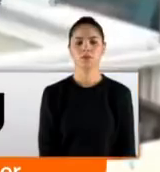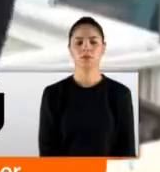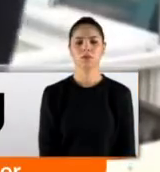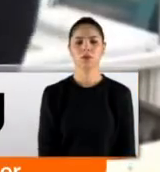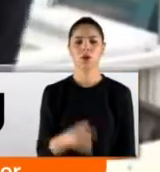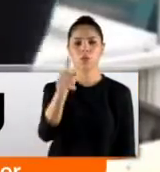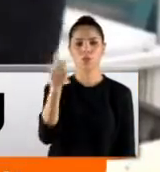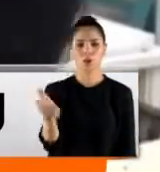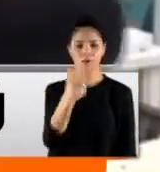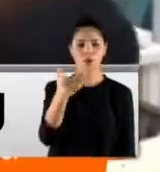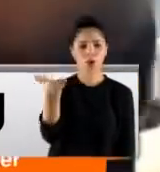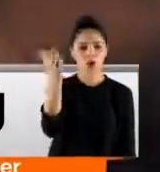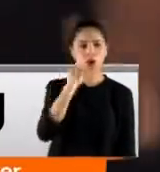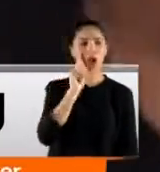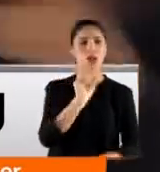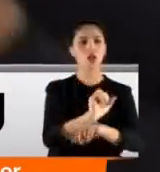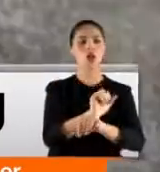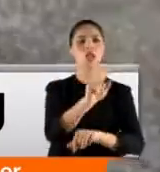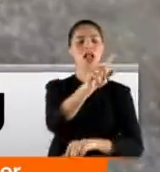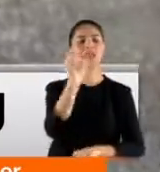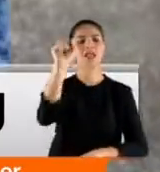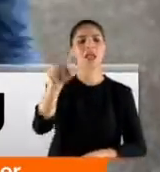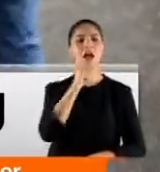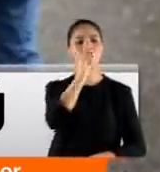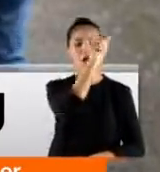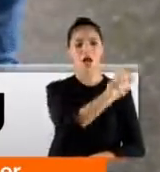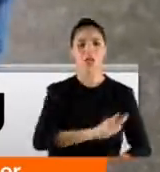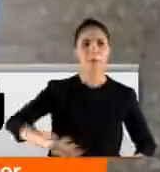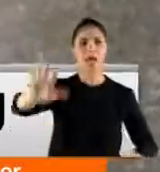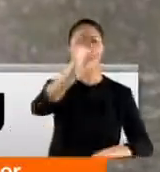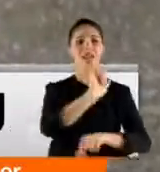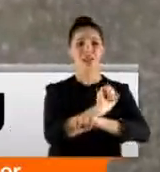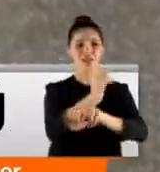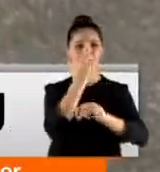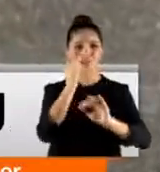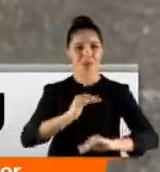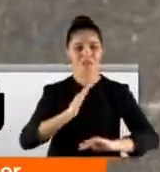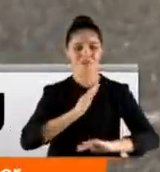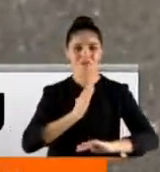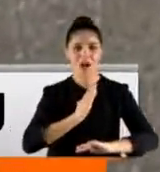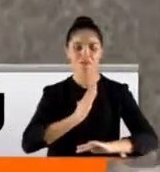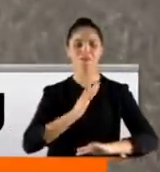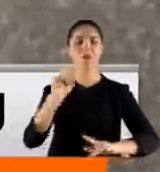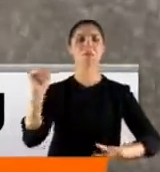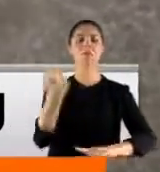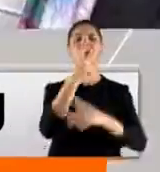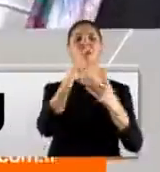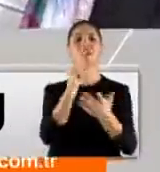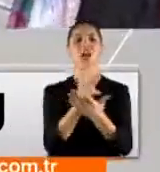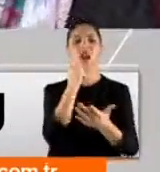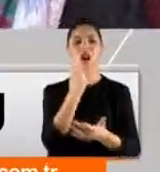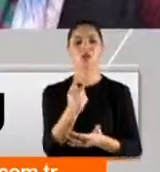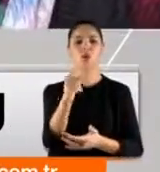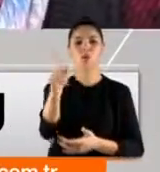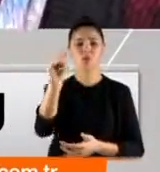Bu görüntüler sonrası gözaltına alınmıştı saldırgan. Herkes tutuklanmasını bekliyordu. Ancak öyle bir karar çıktı ki. Yani